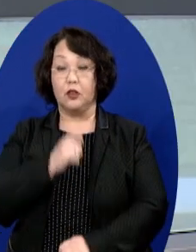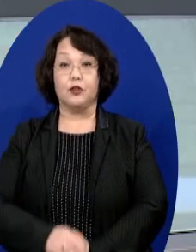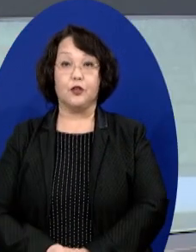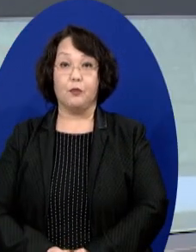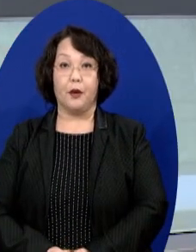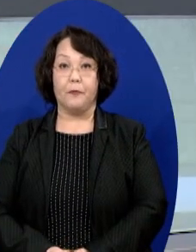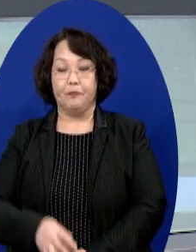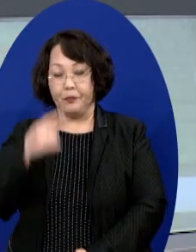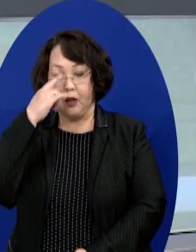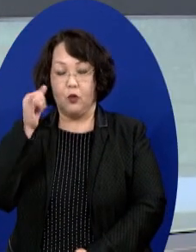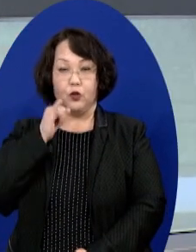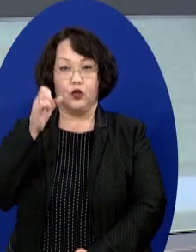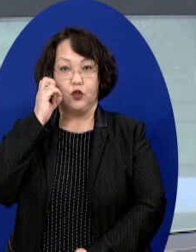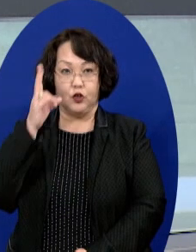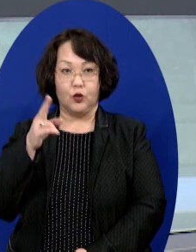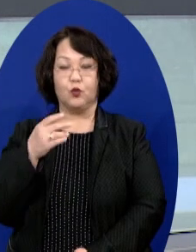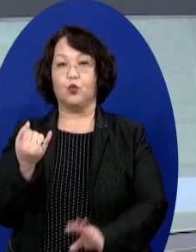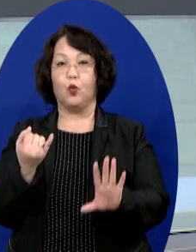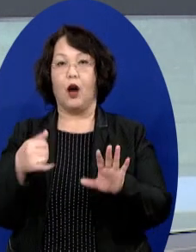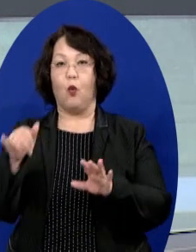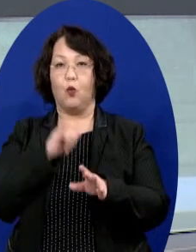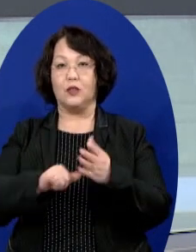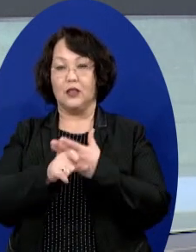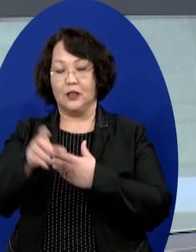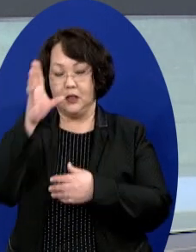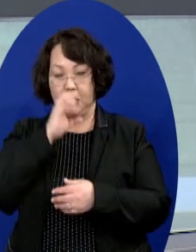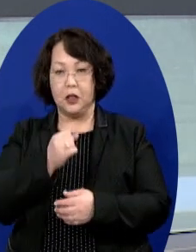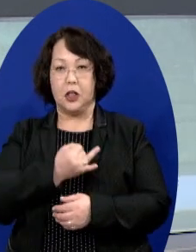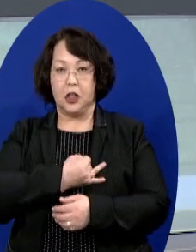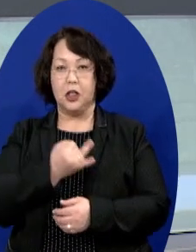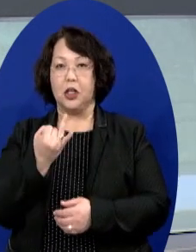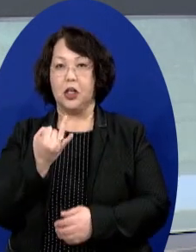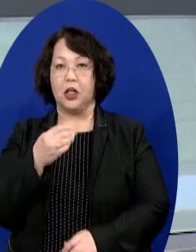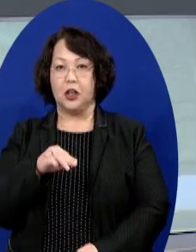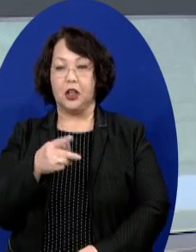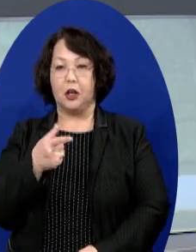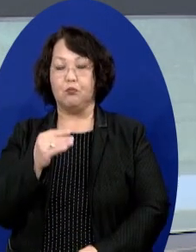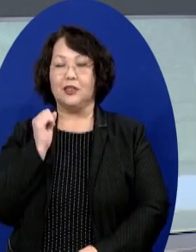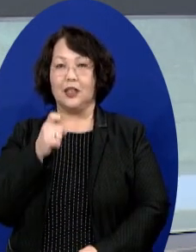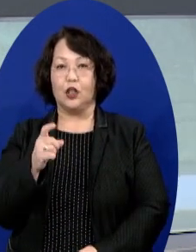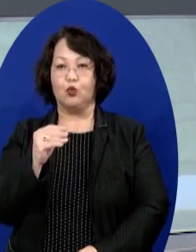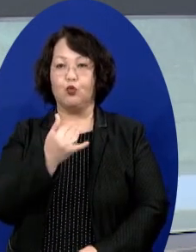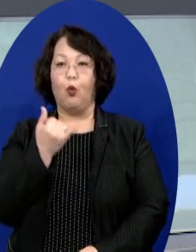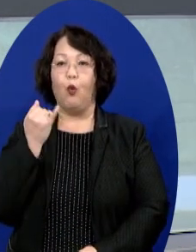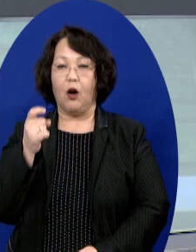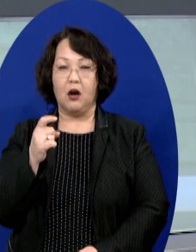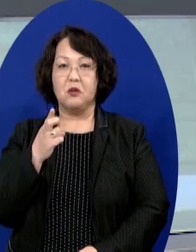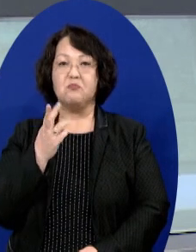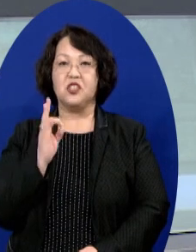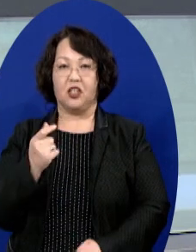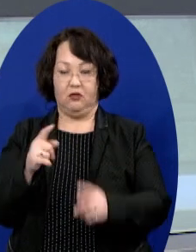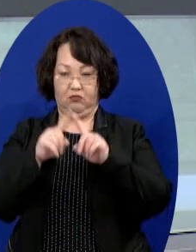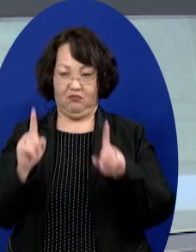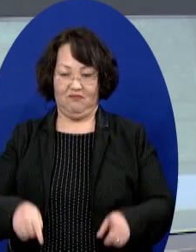За энэ хүн Монгол улсын ерөнхийлөгчд 6 улсын элчин сайд нар итгэмжлэх жуулч хүчгийн өргөн барьсан талаар мэдээлэл та бүхэнд хүргэлээ. За тэгвэл дэлхийн дэхэнд ойн сангийн